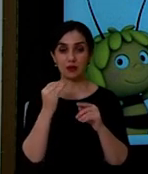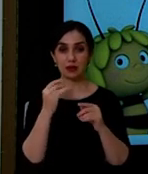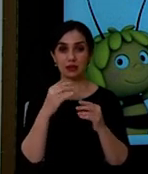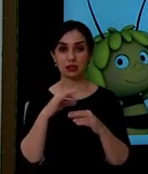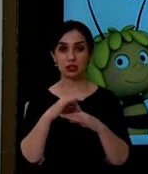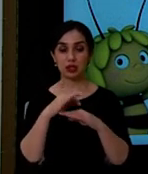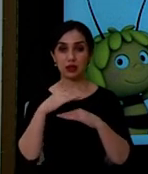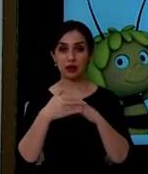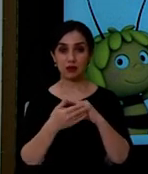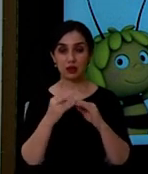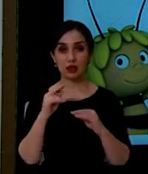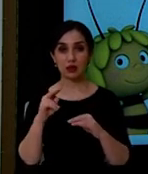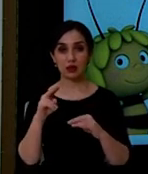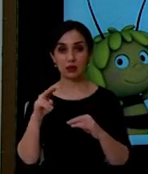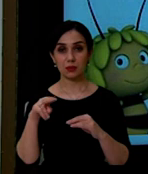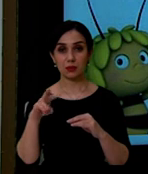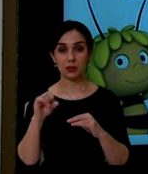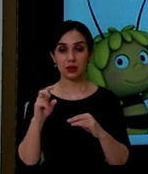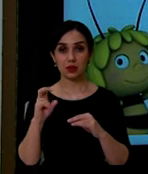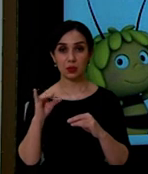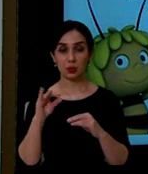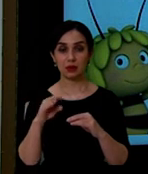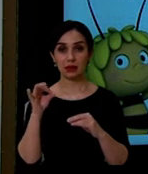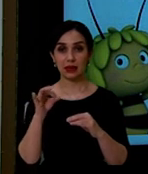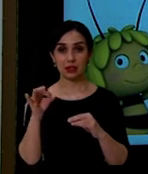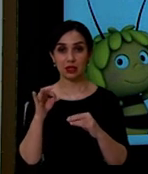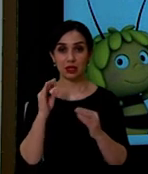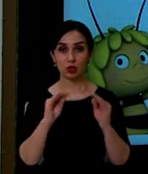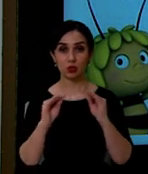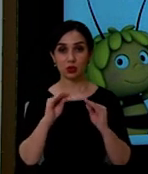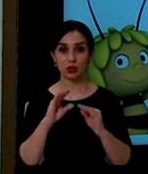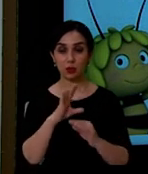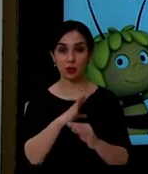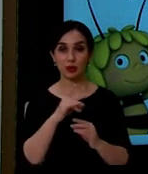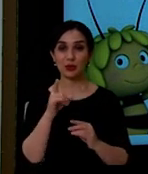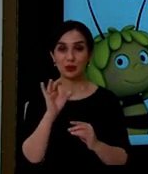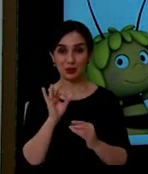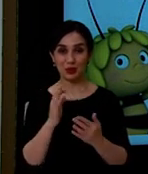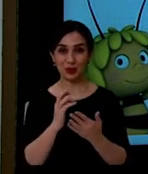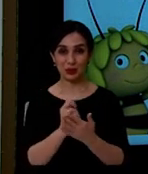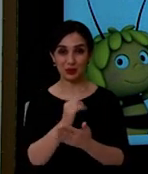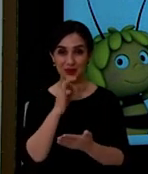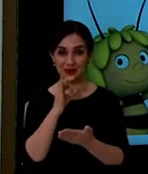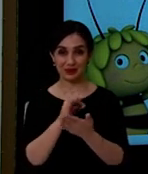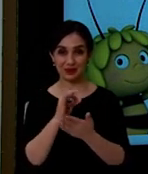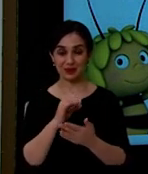shilliq qavati plakoid tangachalardan tuzilgan bo'ladi. Bu savolga ham to'g'ri javob